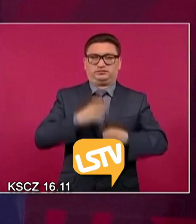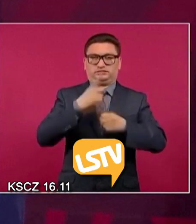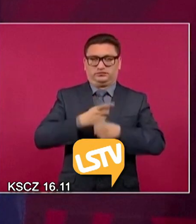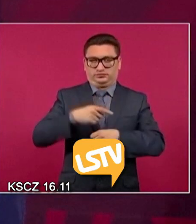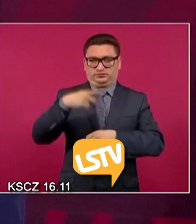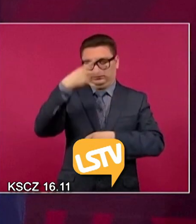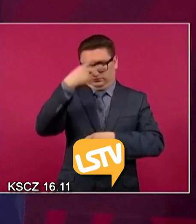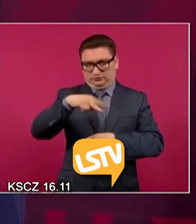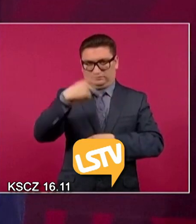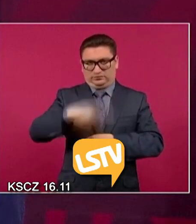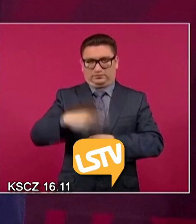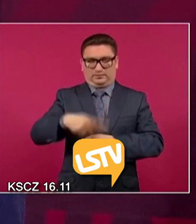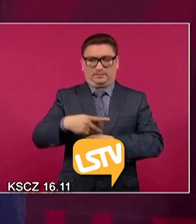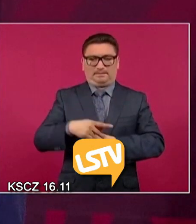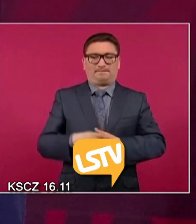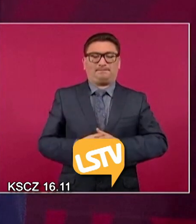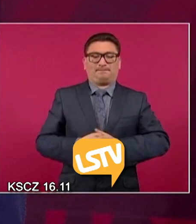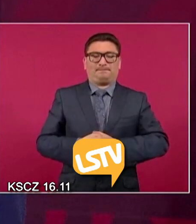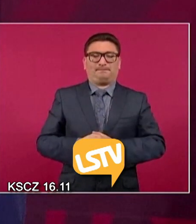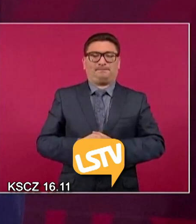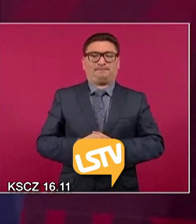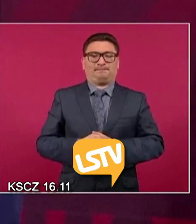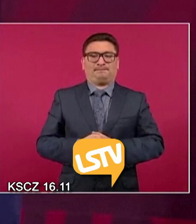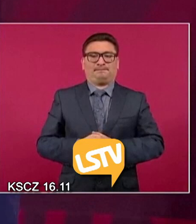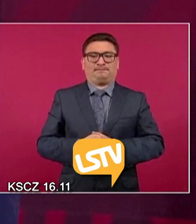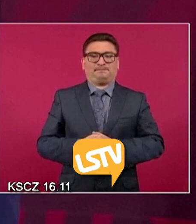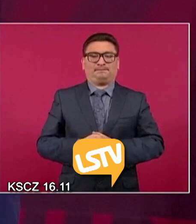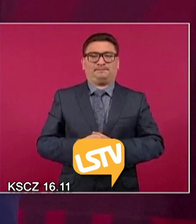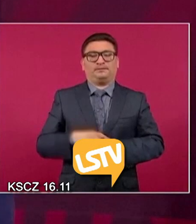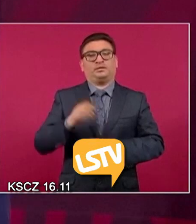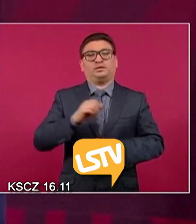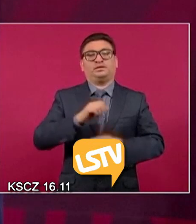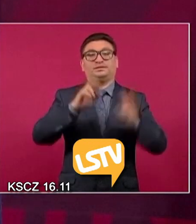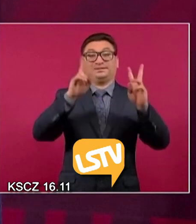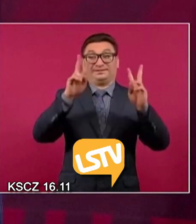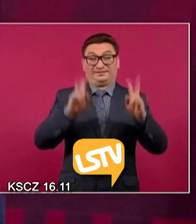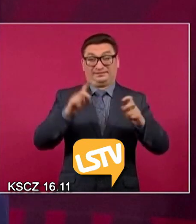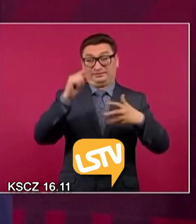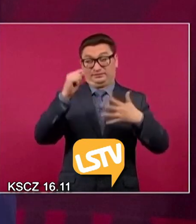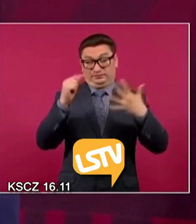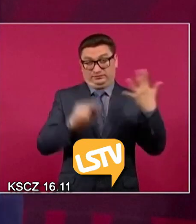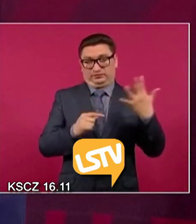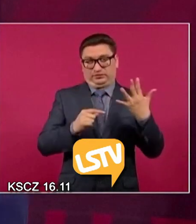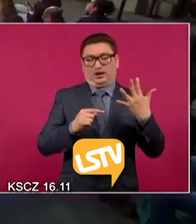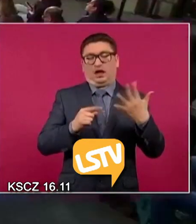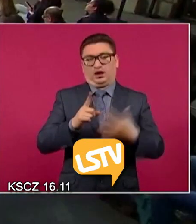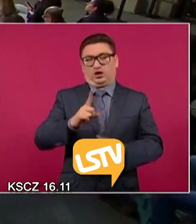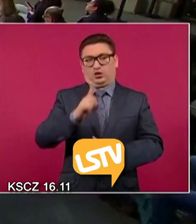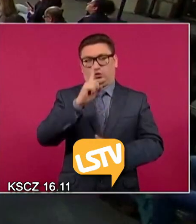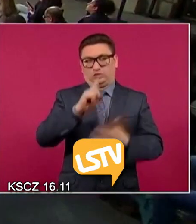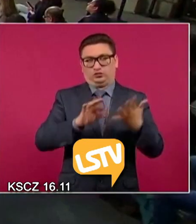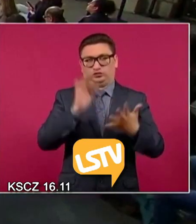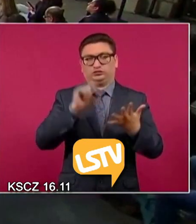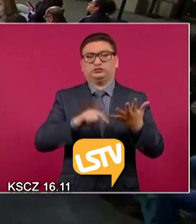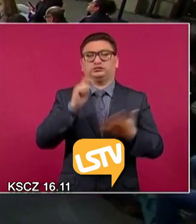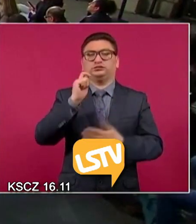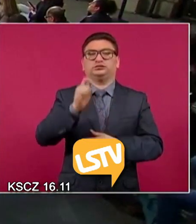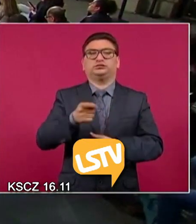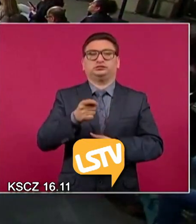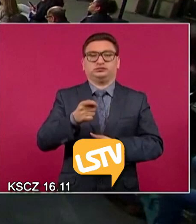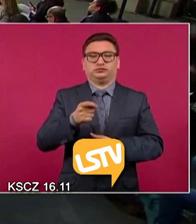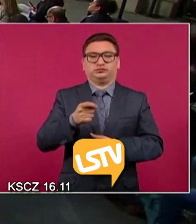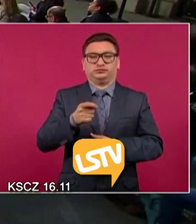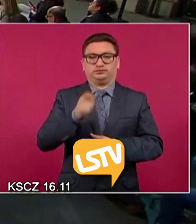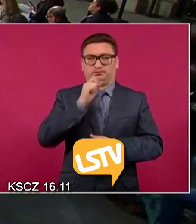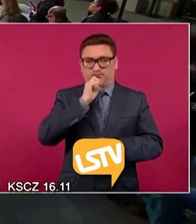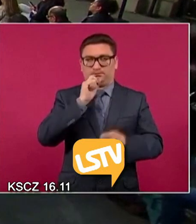và hiệu lực của chúng là mối đe dọa đối với an ninh quốc gia, an toàn công cộng và sức khỏe cộng đồng. Tuyên bố cho biết chính phủ Hoa Kỳ sẽ xây